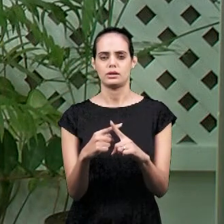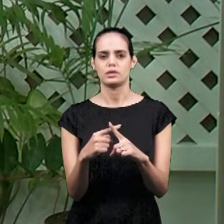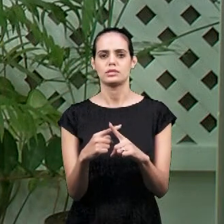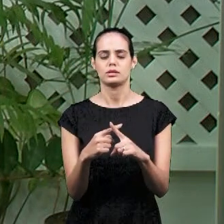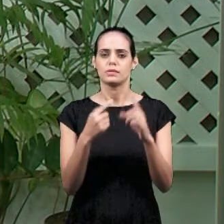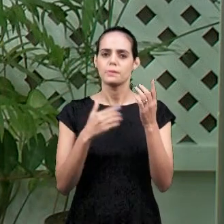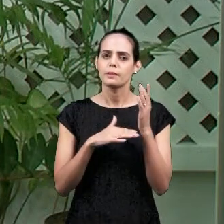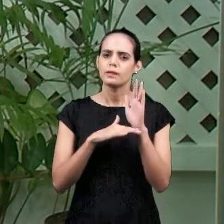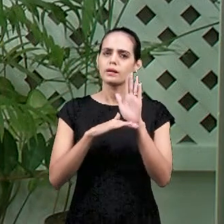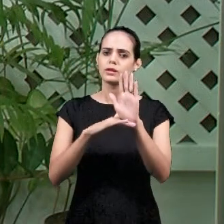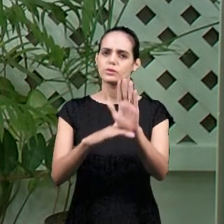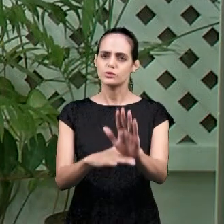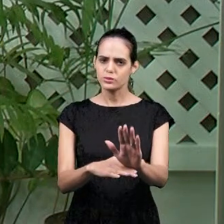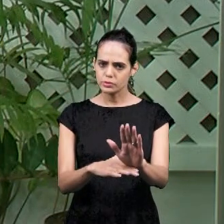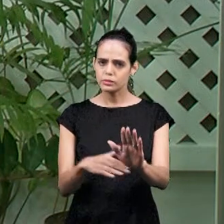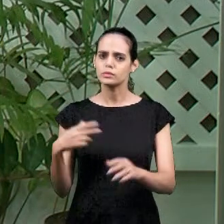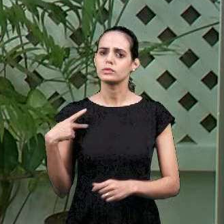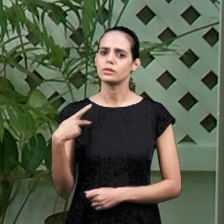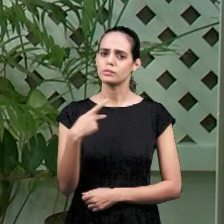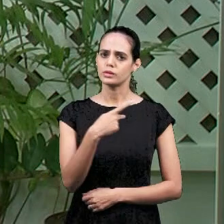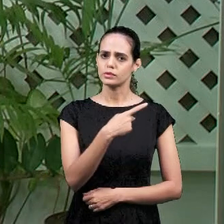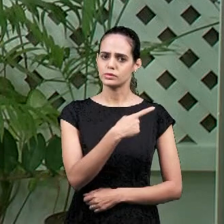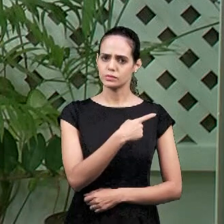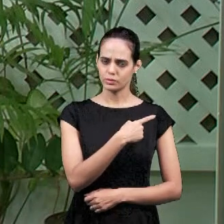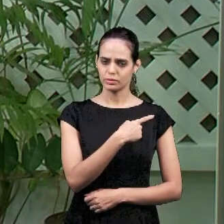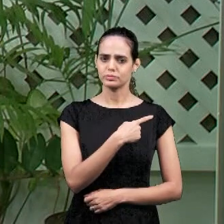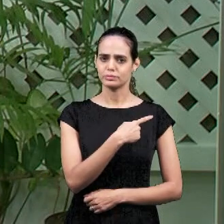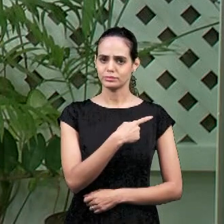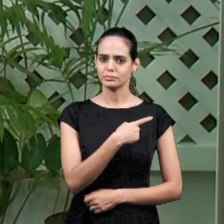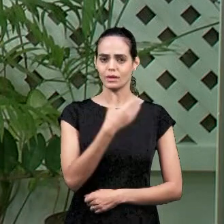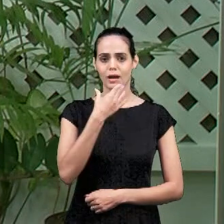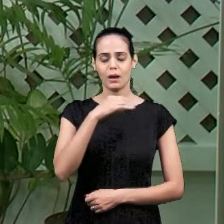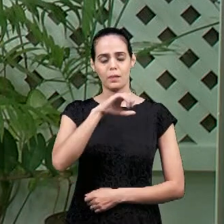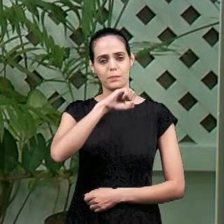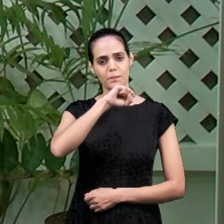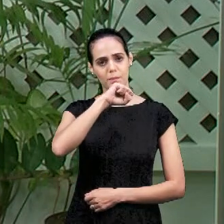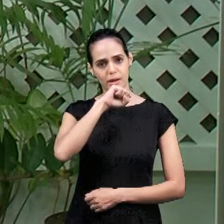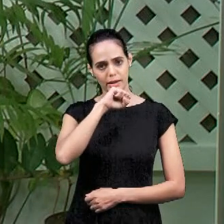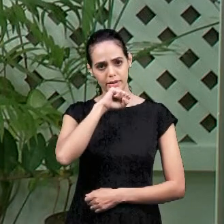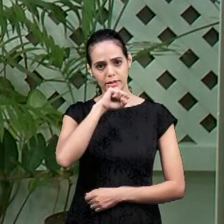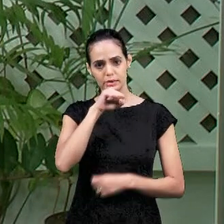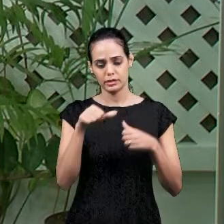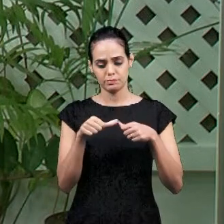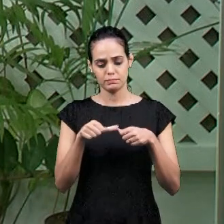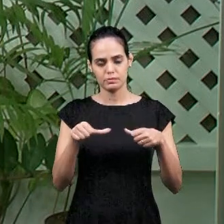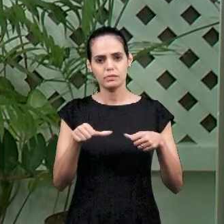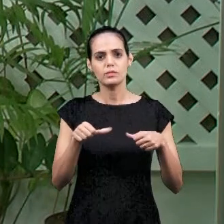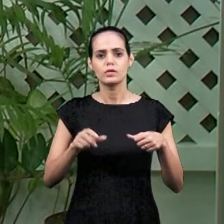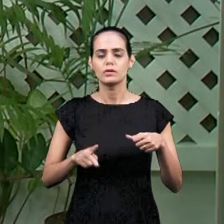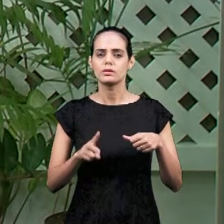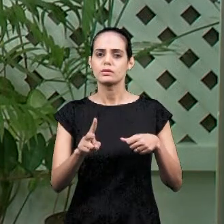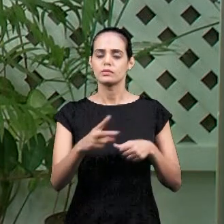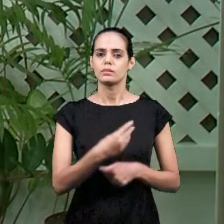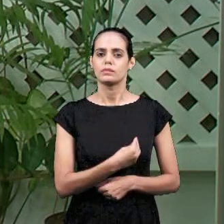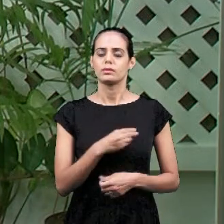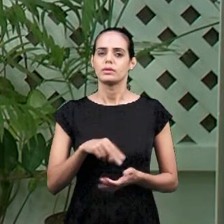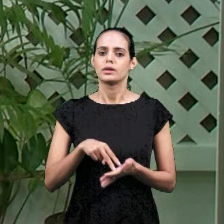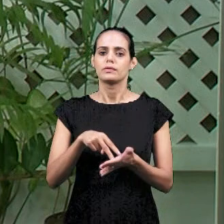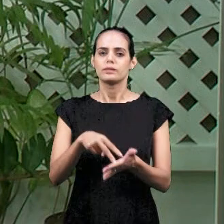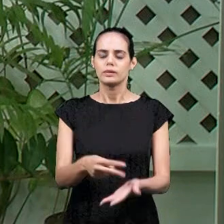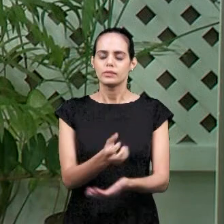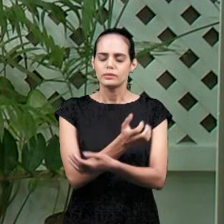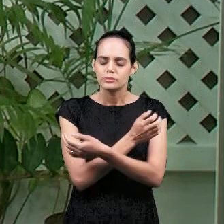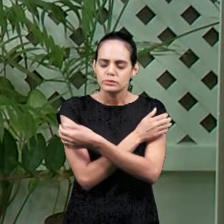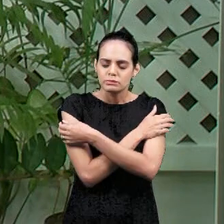l'Église, l'aide au ministère, au Père qui est resté. Ainsi, mes